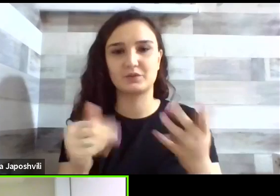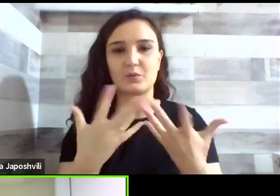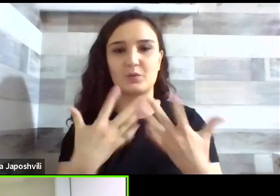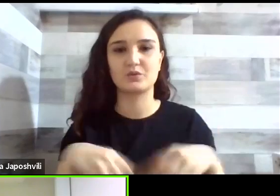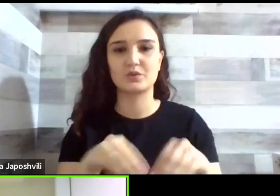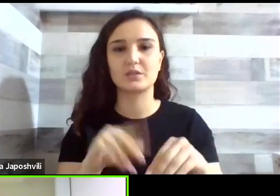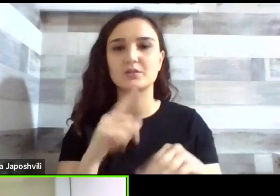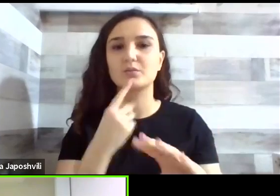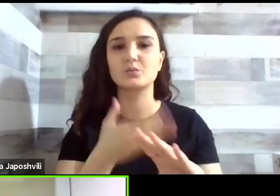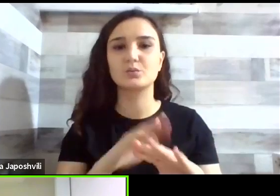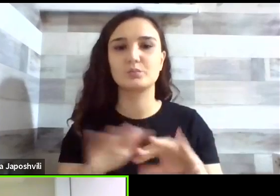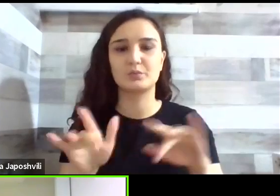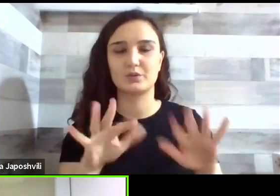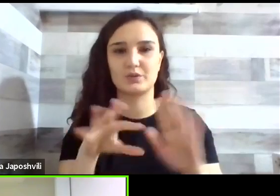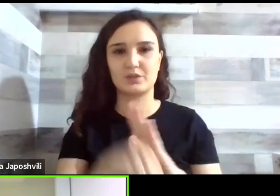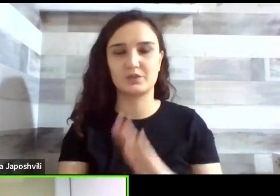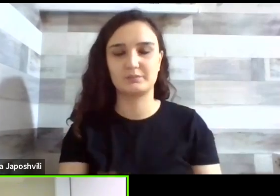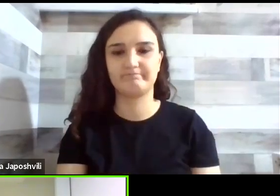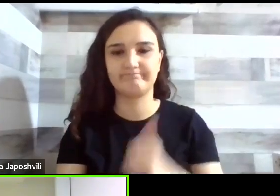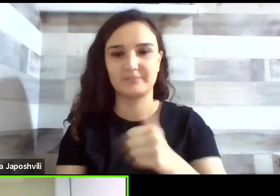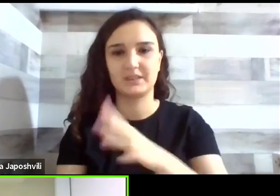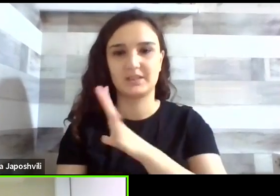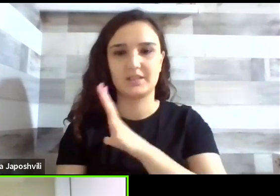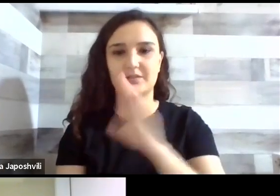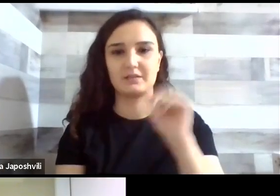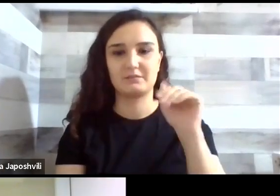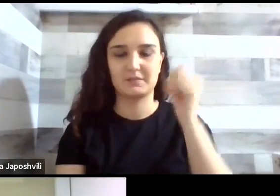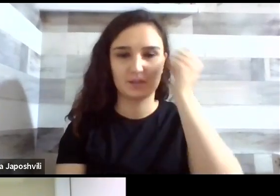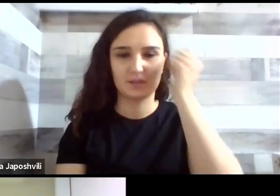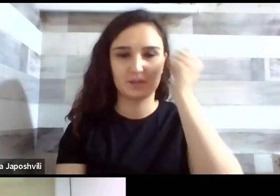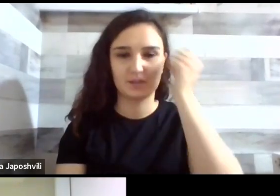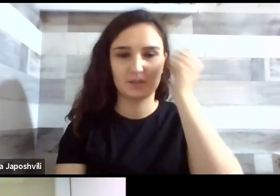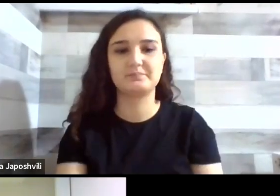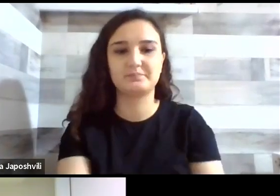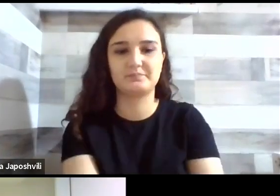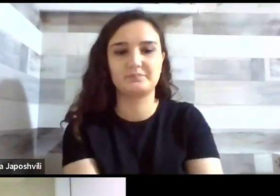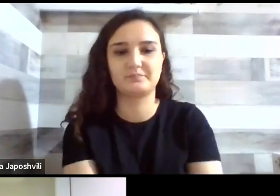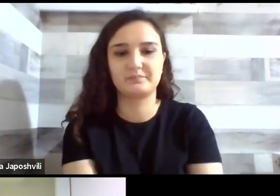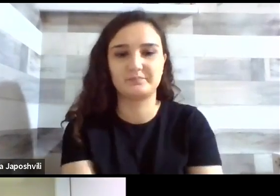tul procesi. Argati, hai, dit matloba. Matloba, argati, am debodit.